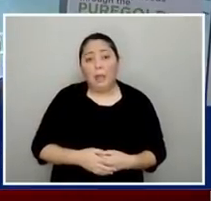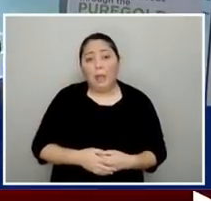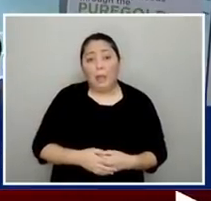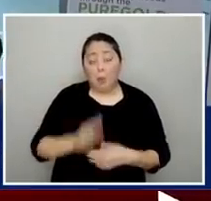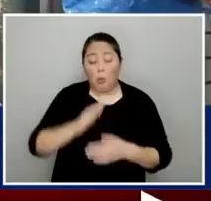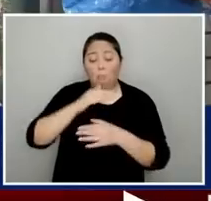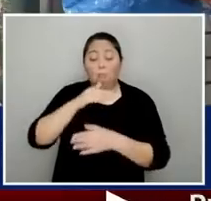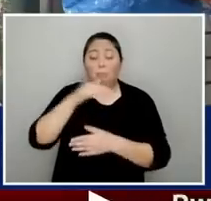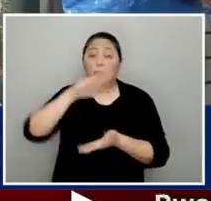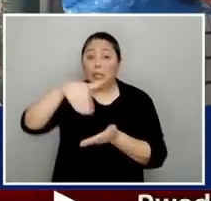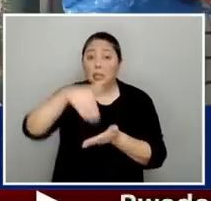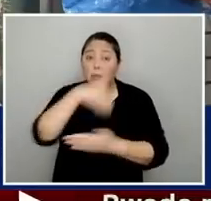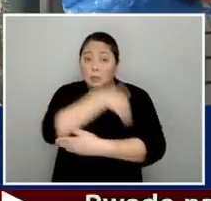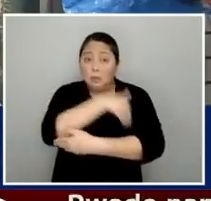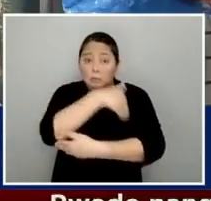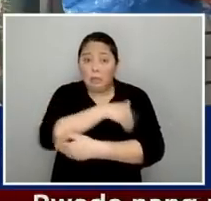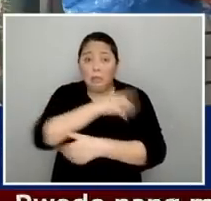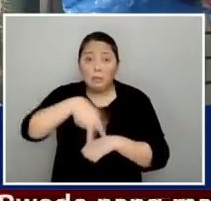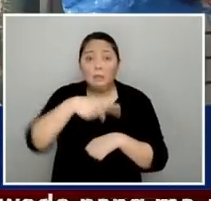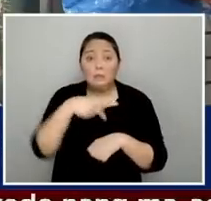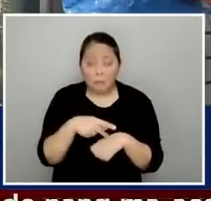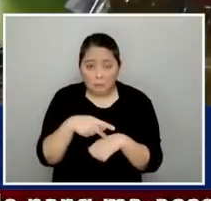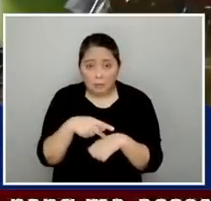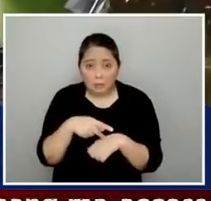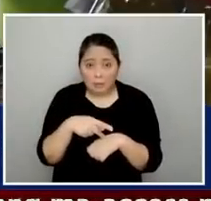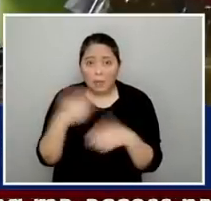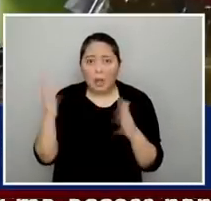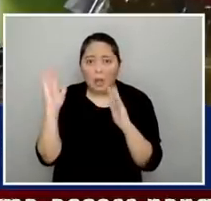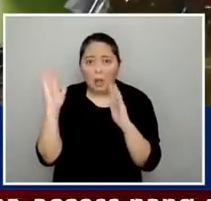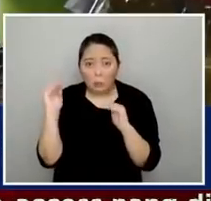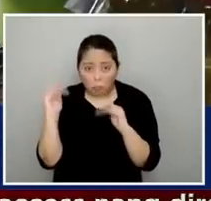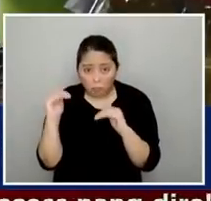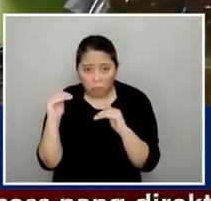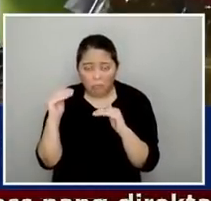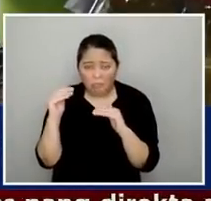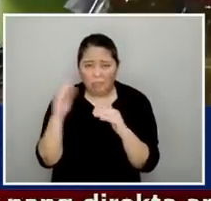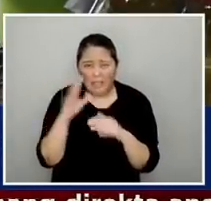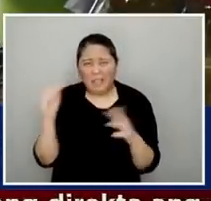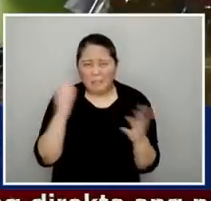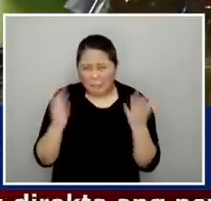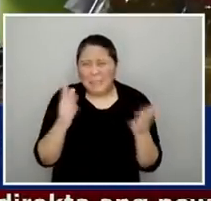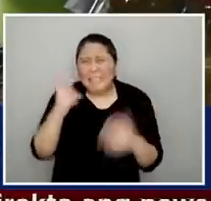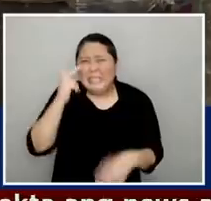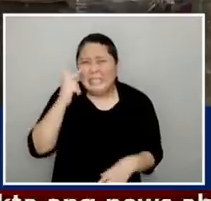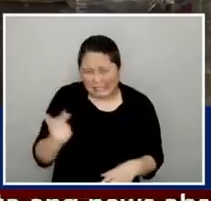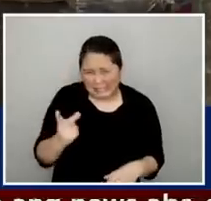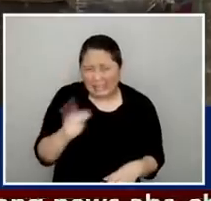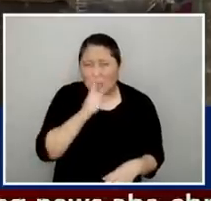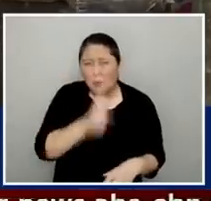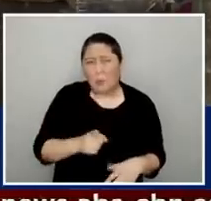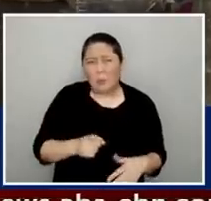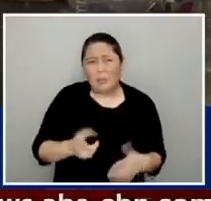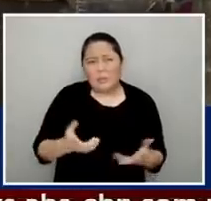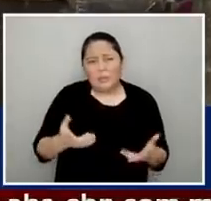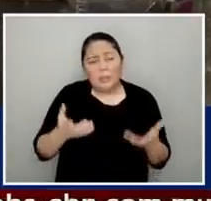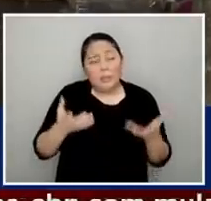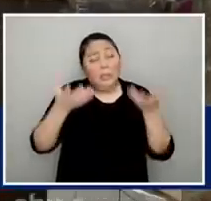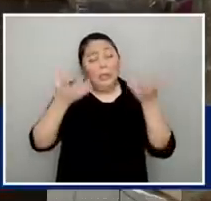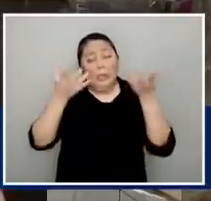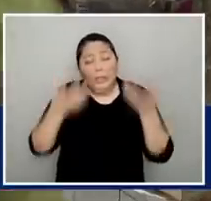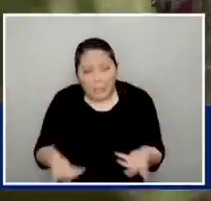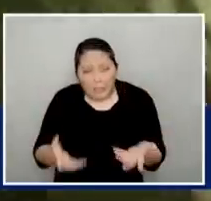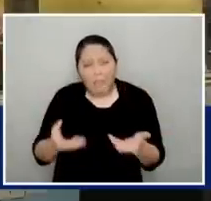National Economic and Development Authority na patuloy na mararamdaman ang bigat ng presyo ng mga pauunahing produkto dulot